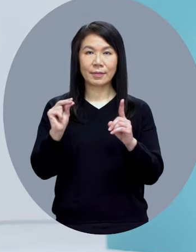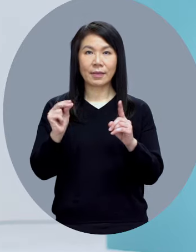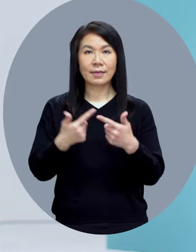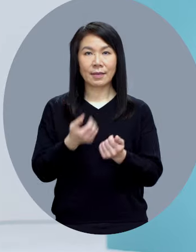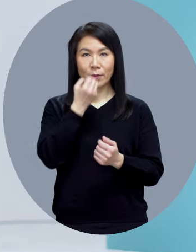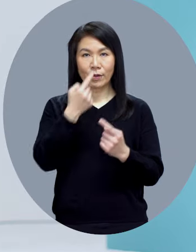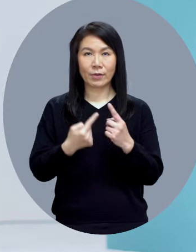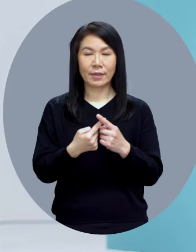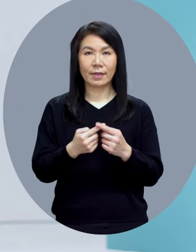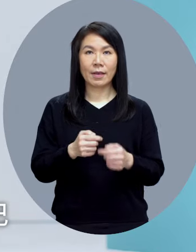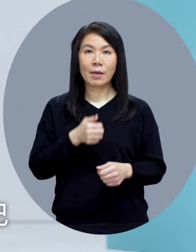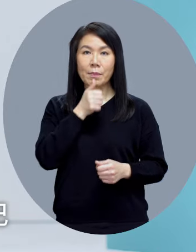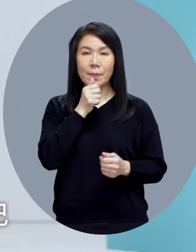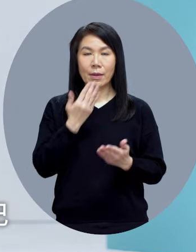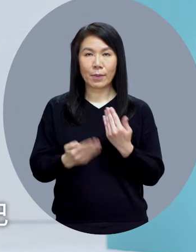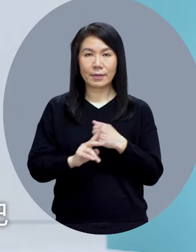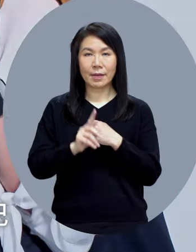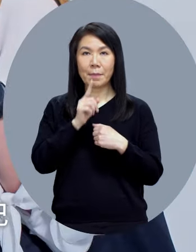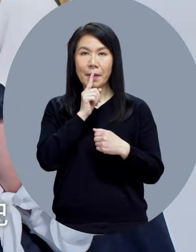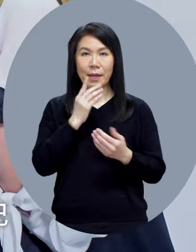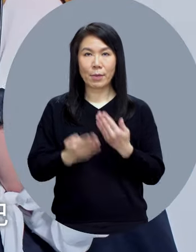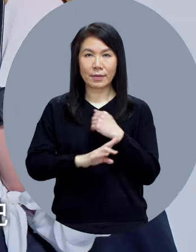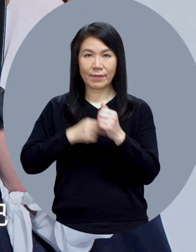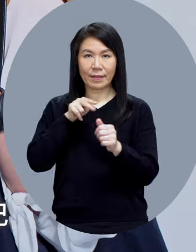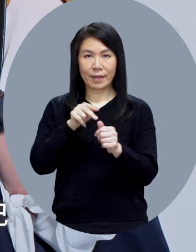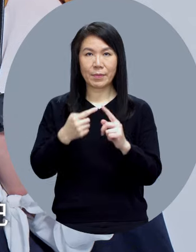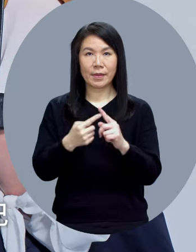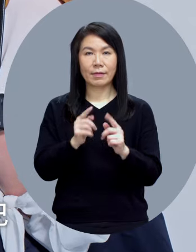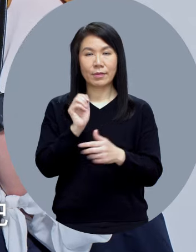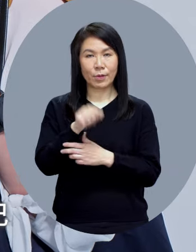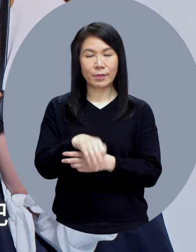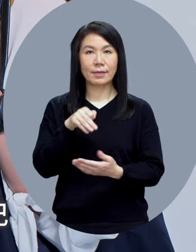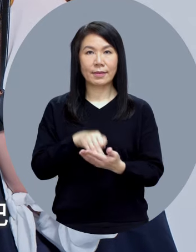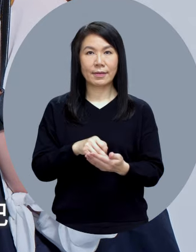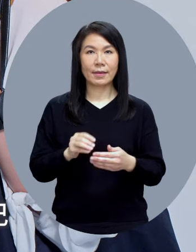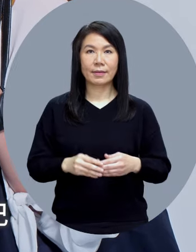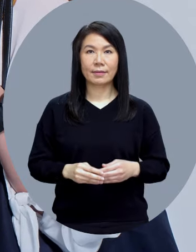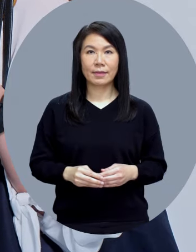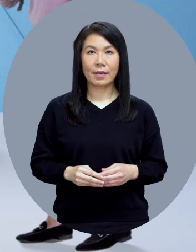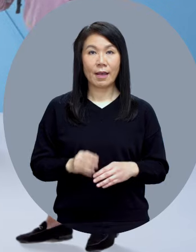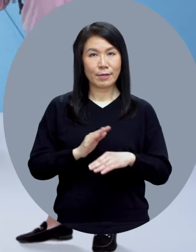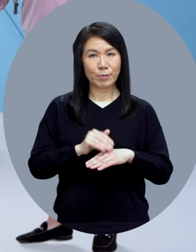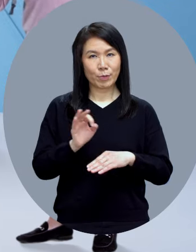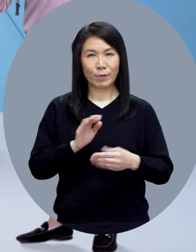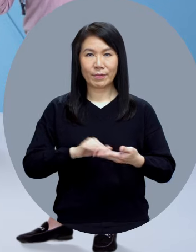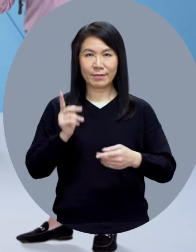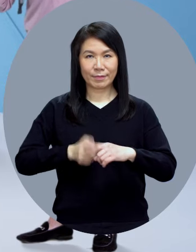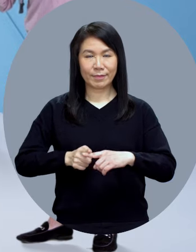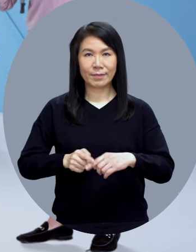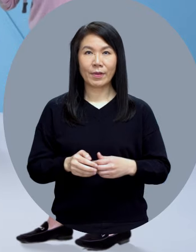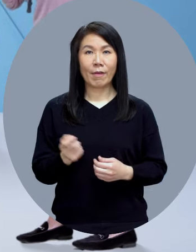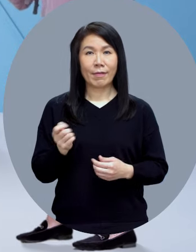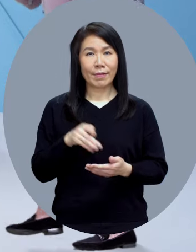21至17岁合资格香港居民，必须在一位父或母或合法监护人的同意之下登记，零接触更卫